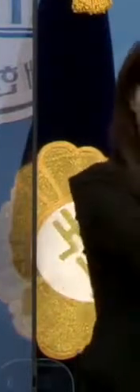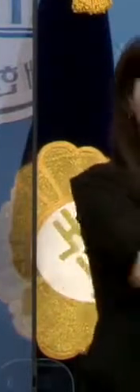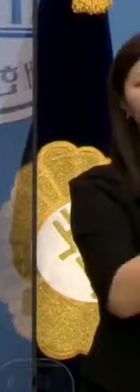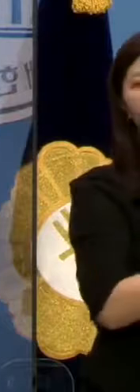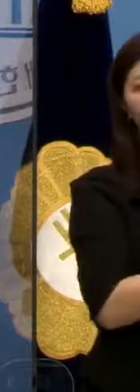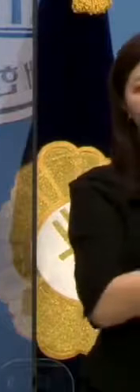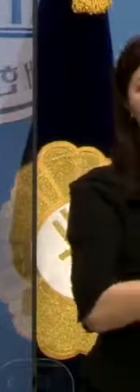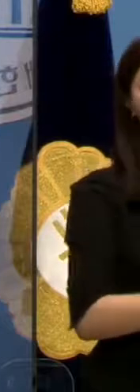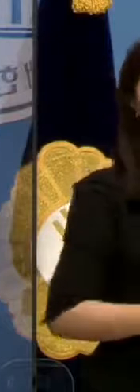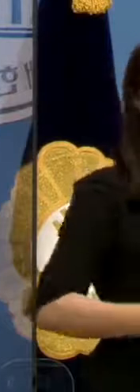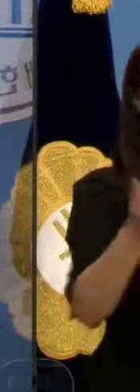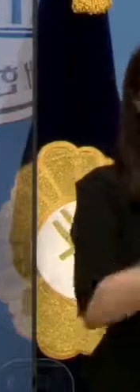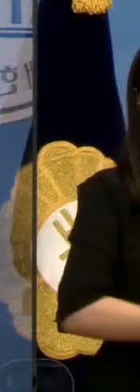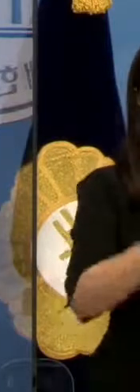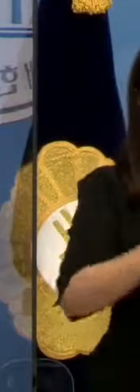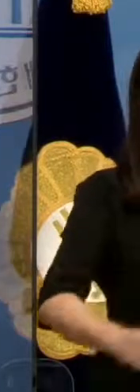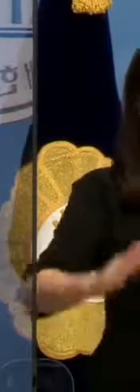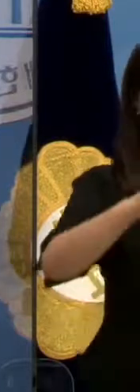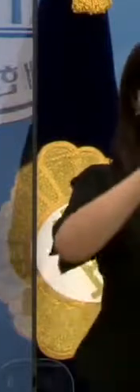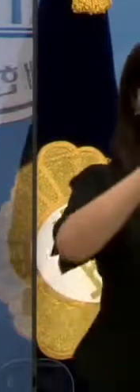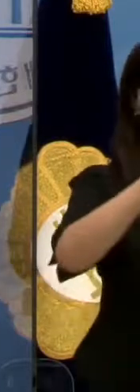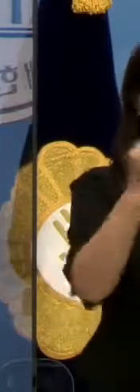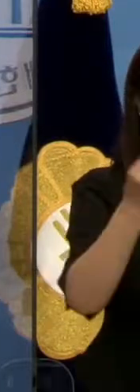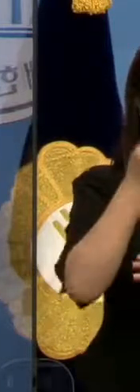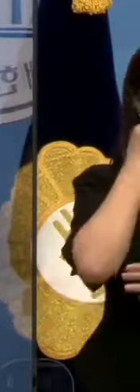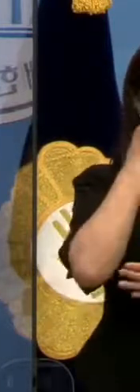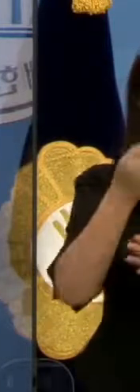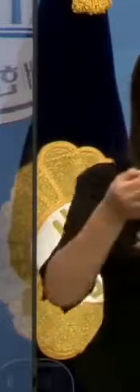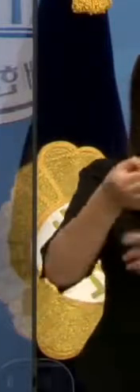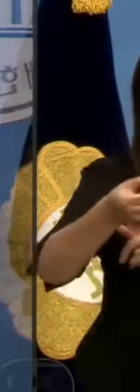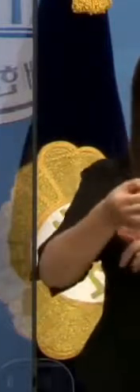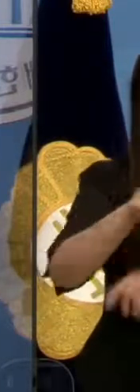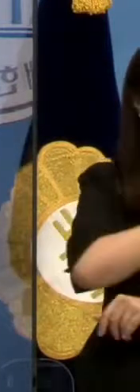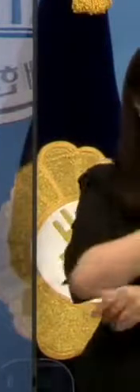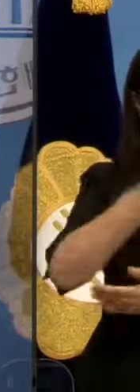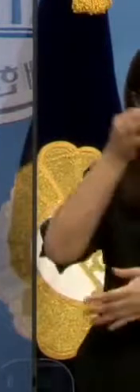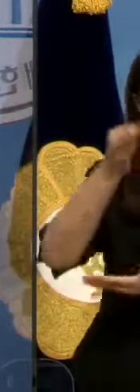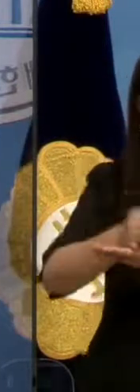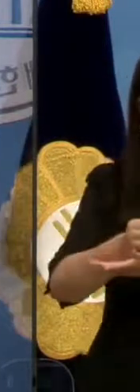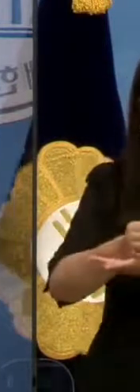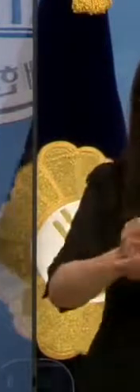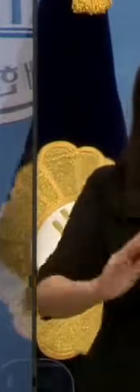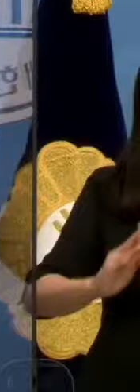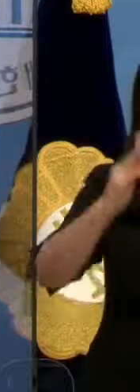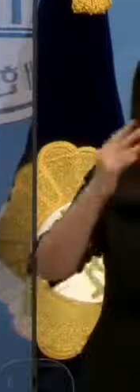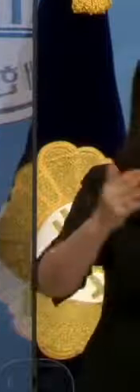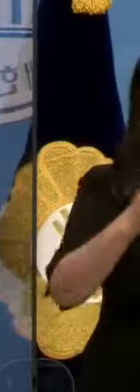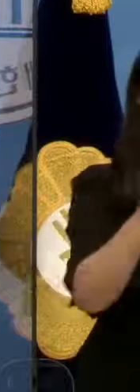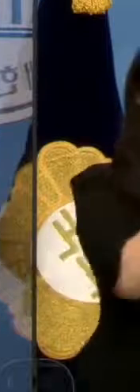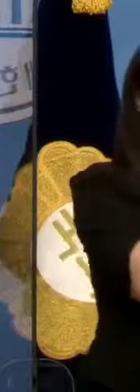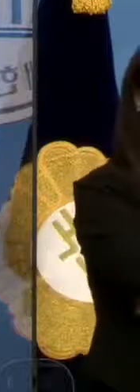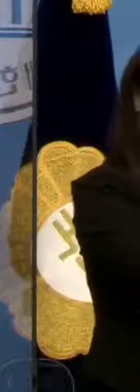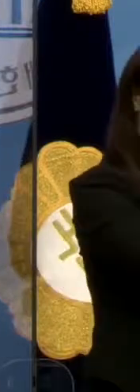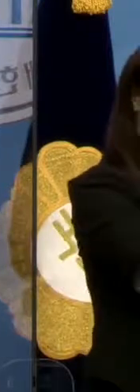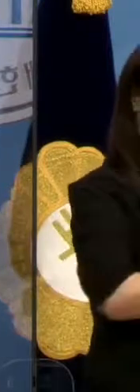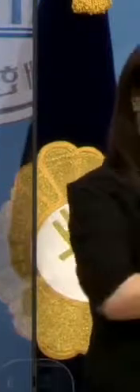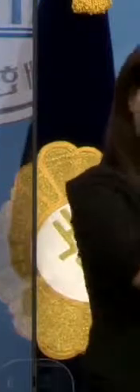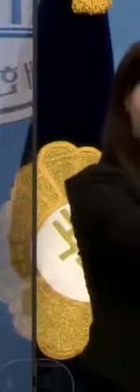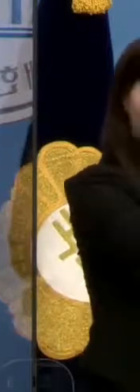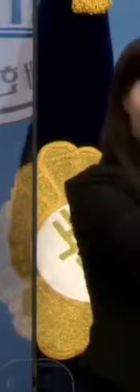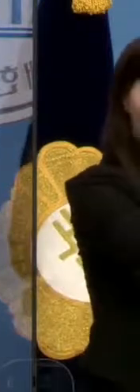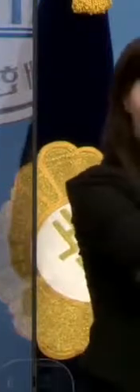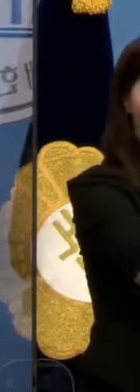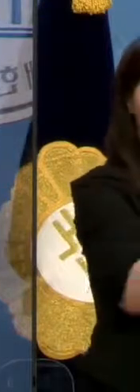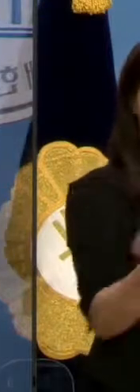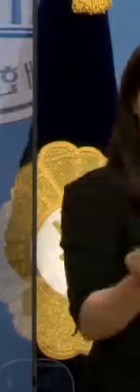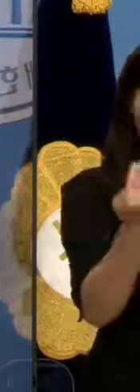공공주택은 최저가 표준 건설비로 짓기 때문에 민간 건설사가 지은 주택보다 질적 수준이 떨어진다는